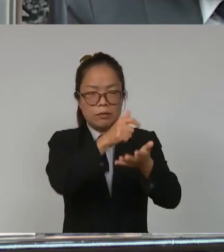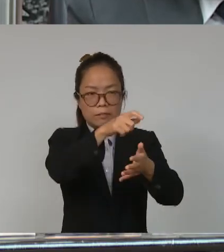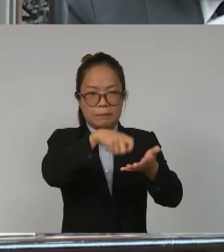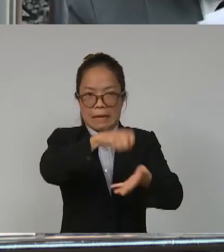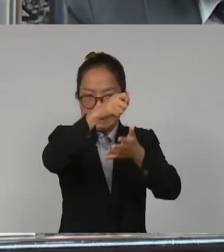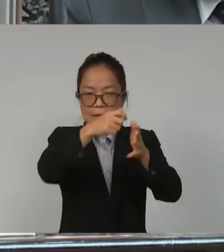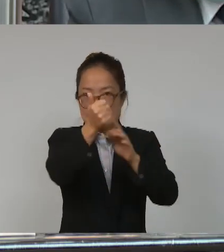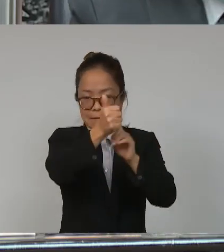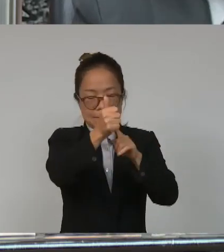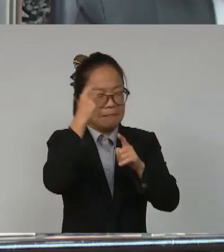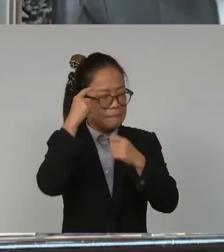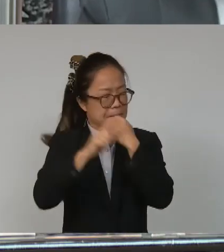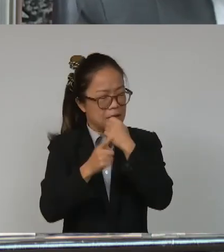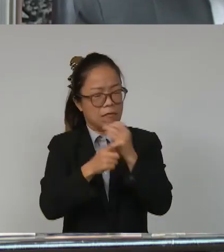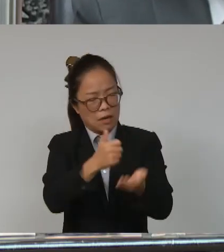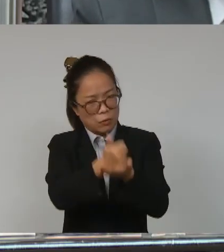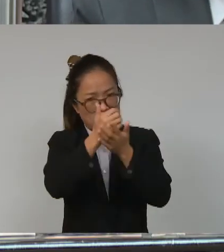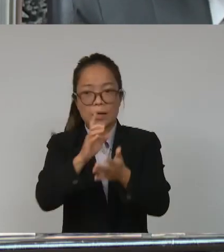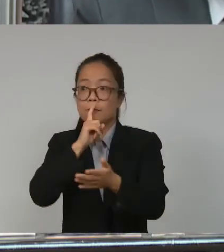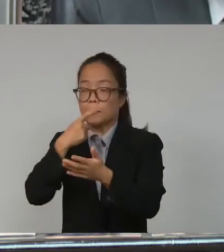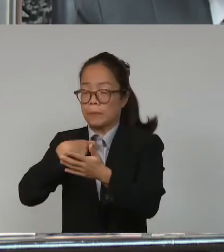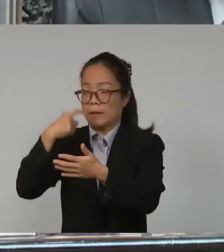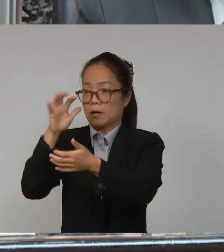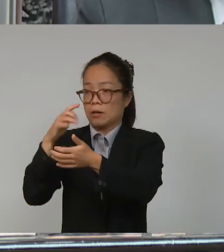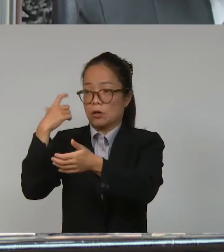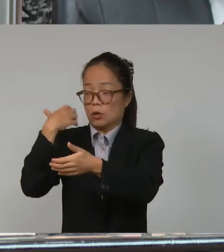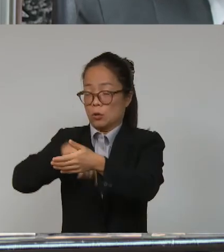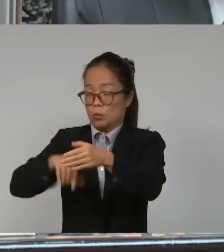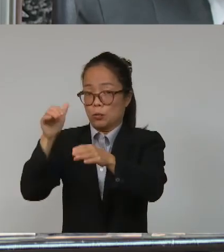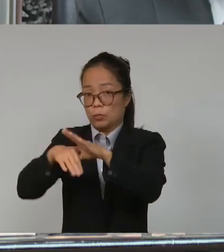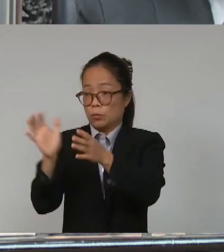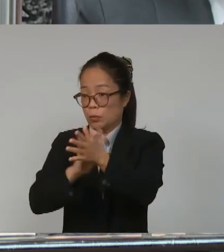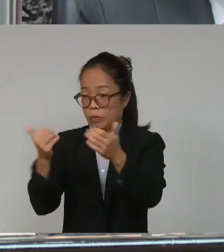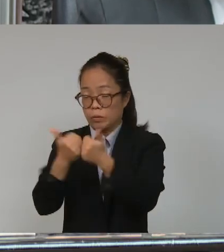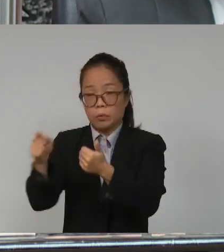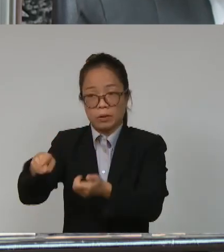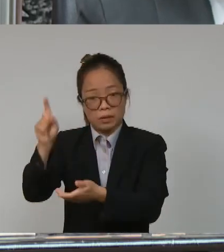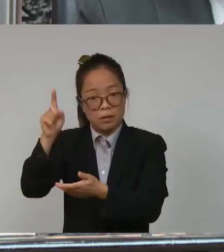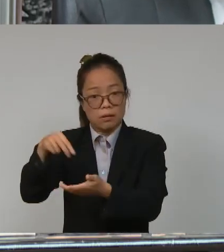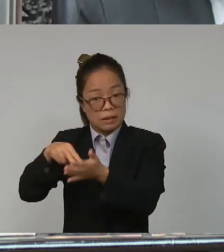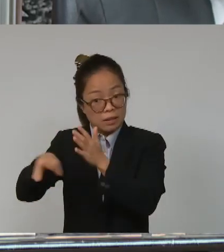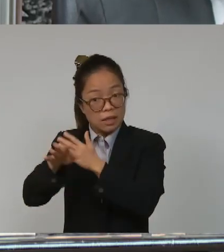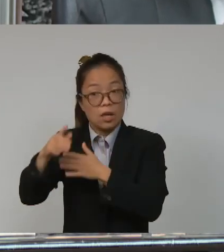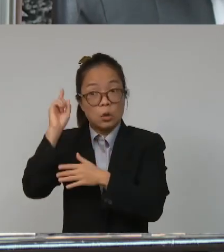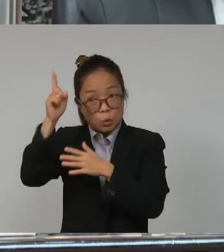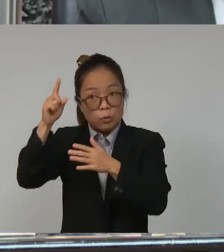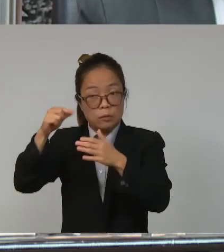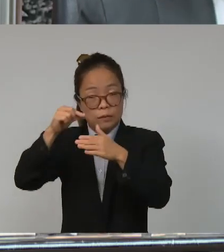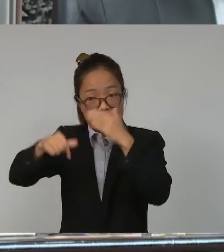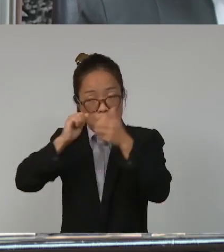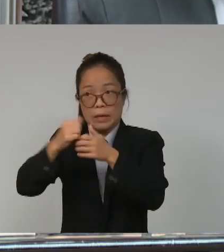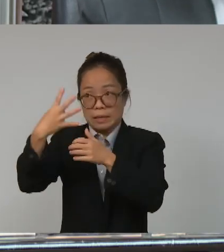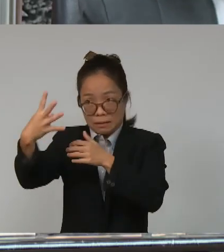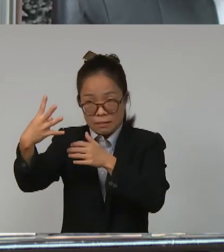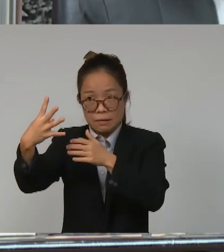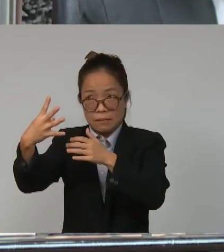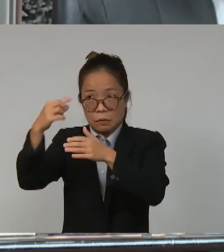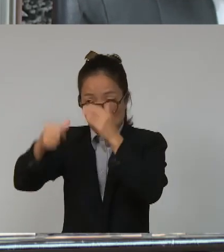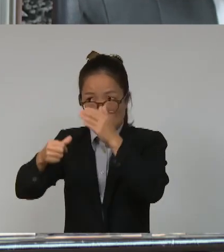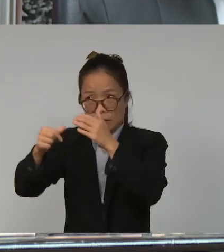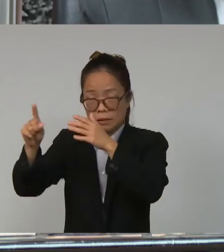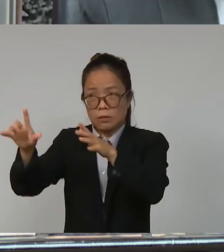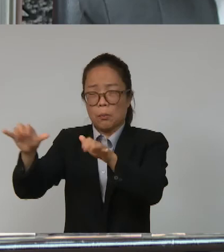的意见，那站在中选会的立场来讲，除非你有第四项的规定的情形